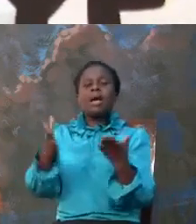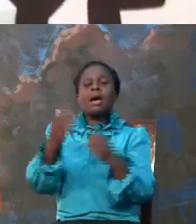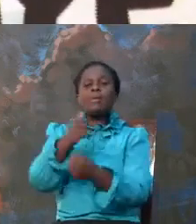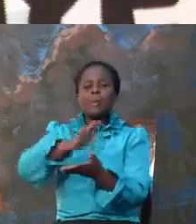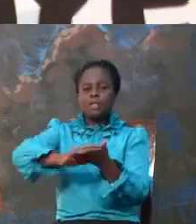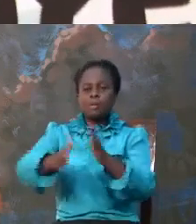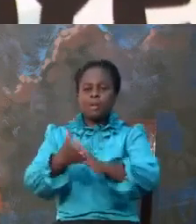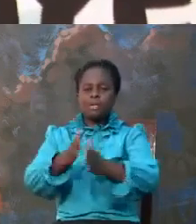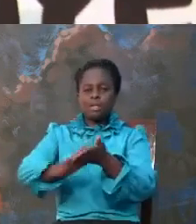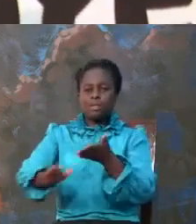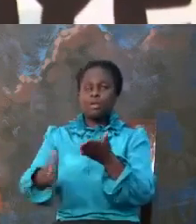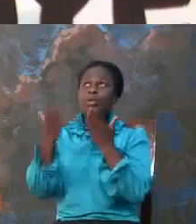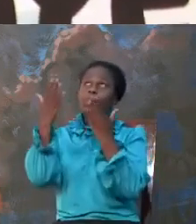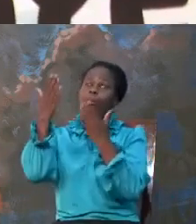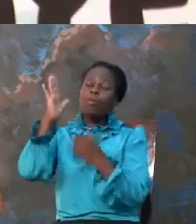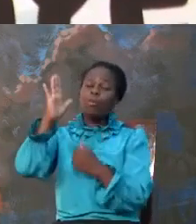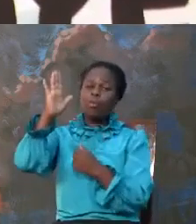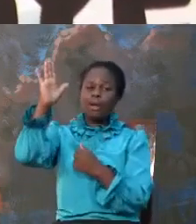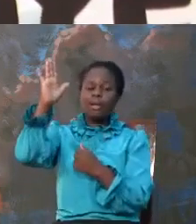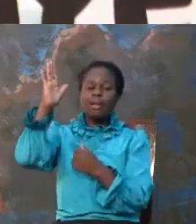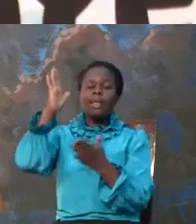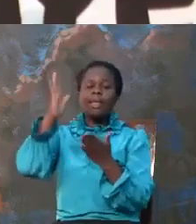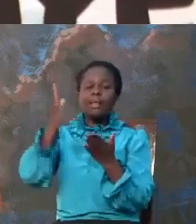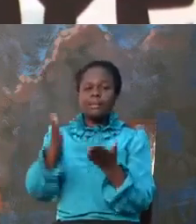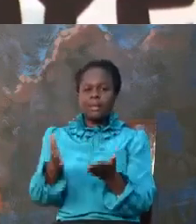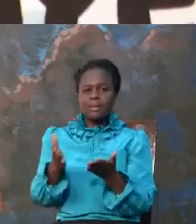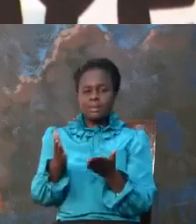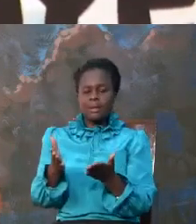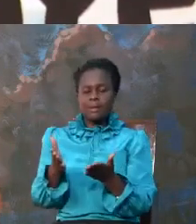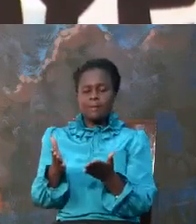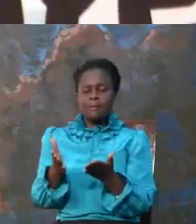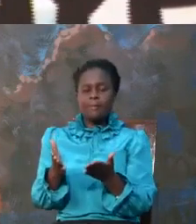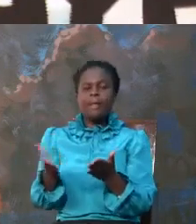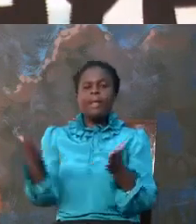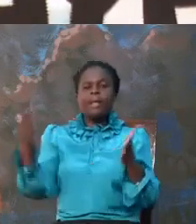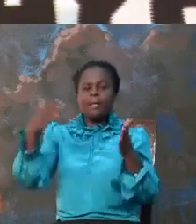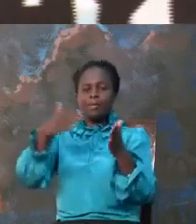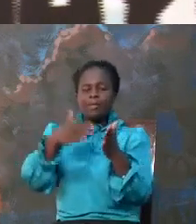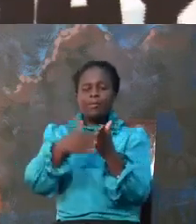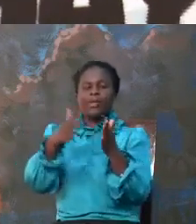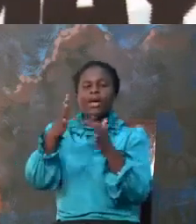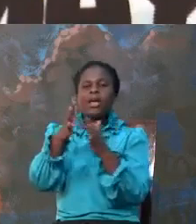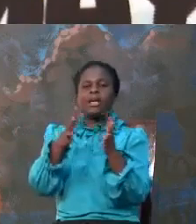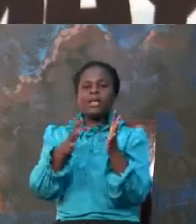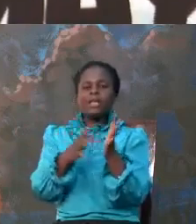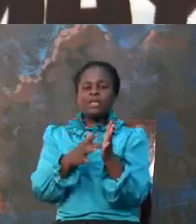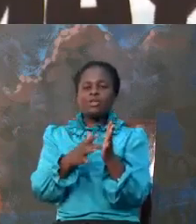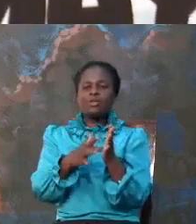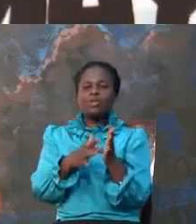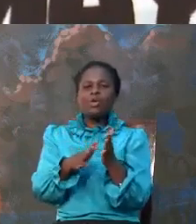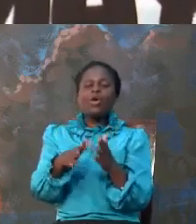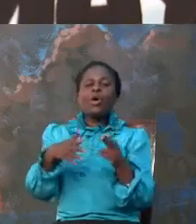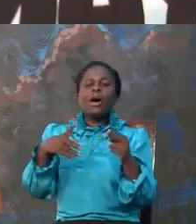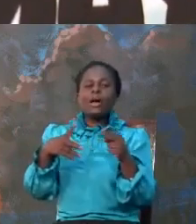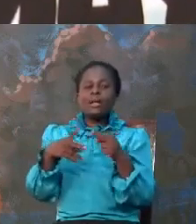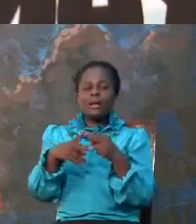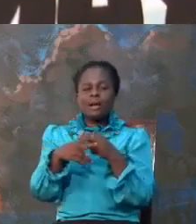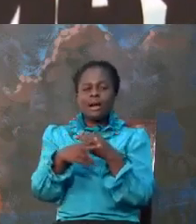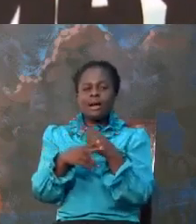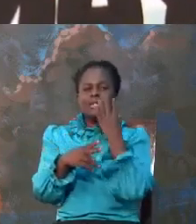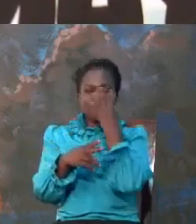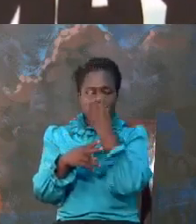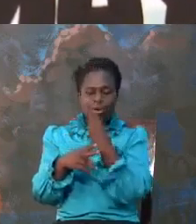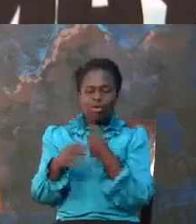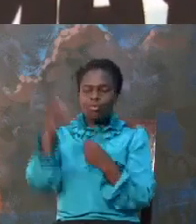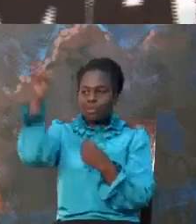kwa Mungu wake. Sasa ilipofika Yesu anakata roho msalabani, tulisoma jana kitabu